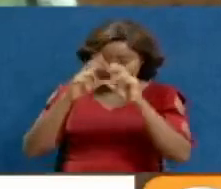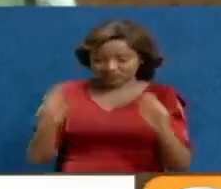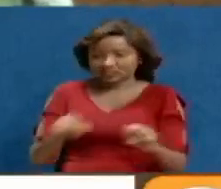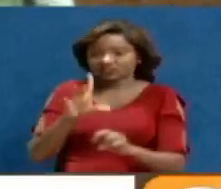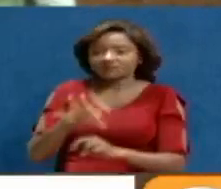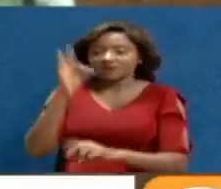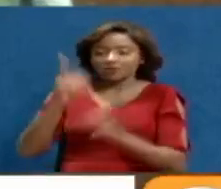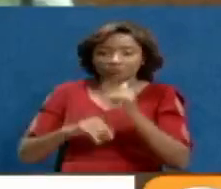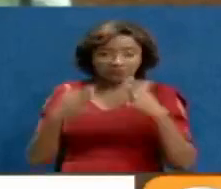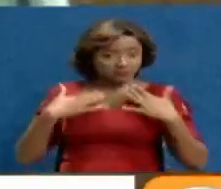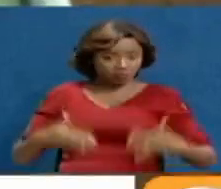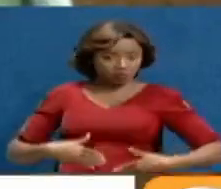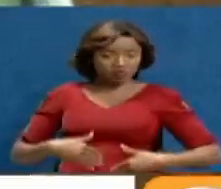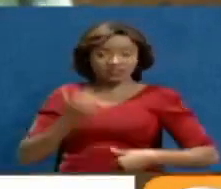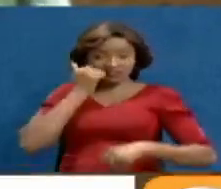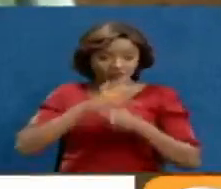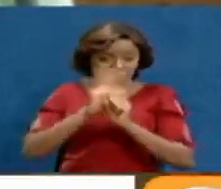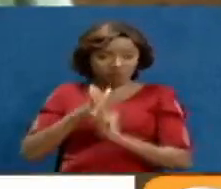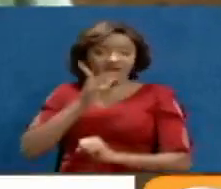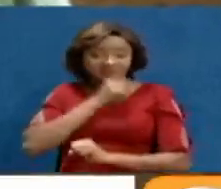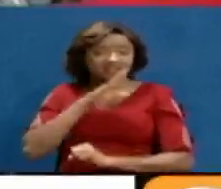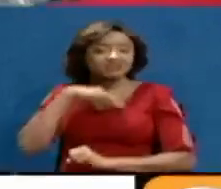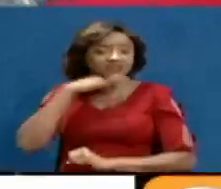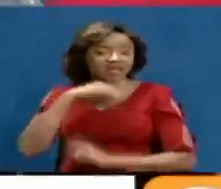showed transmission of the coronavirus through dead